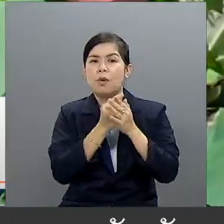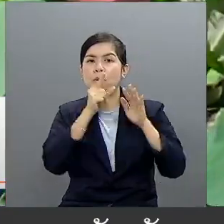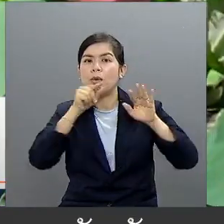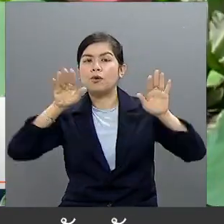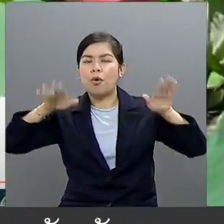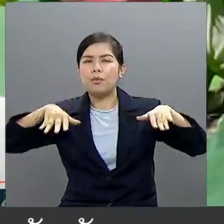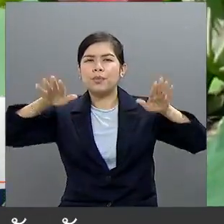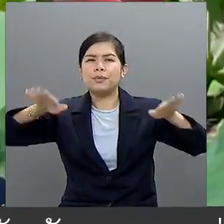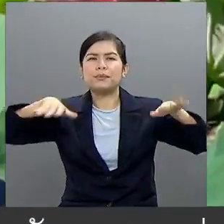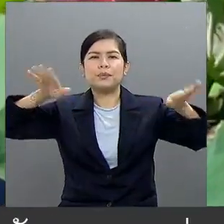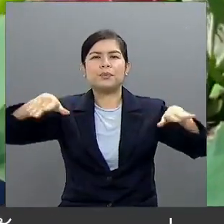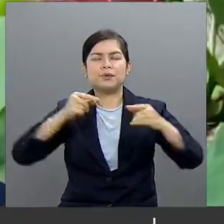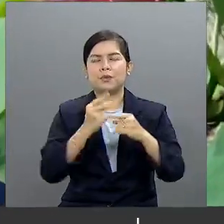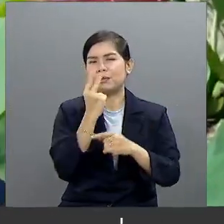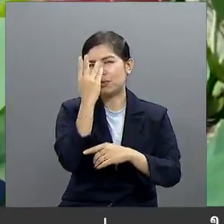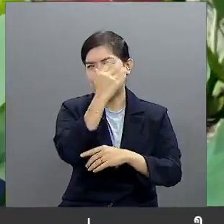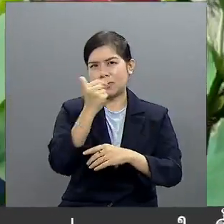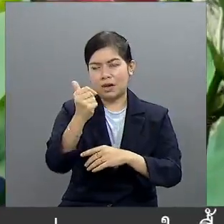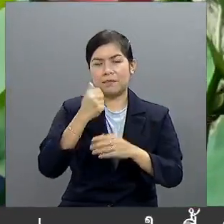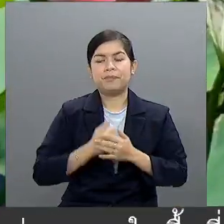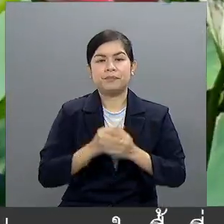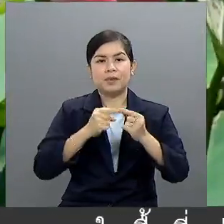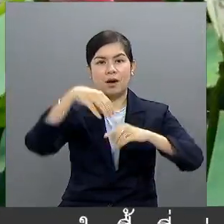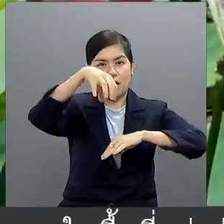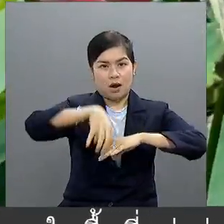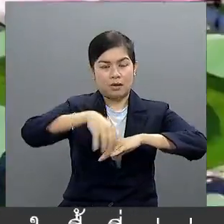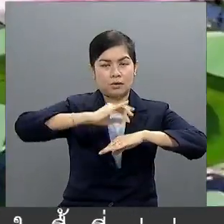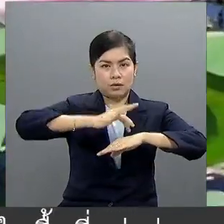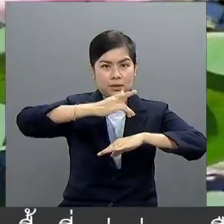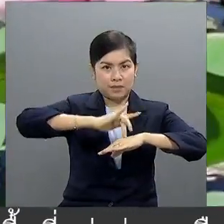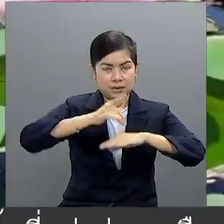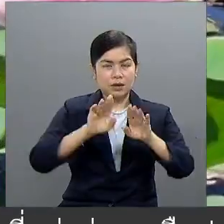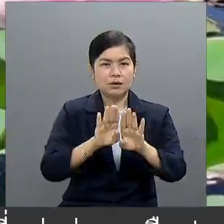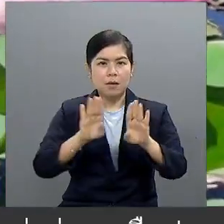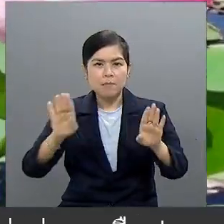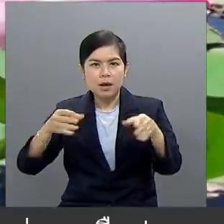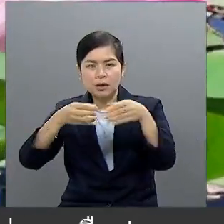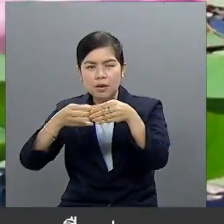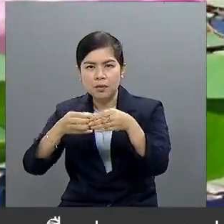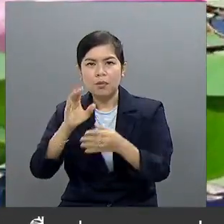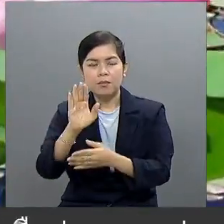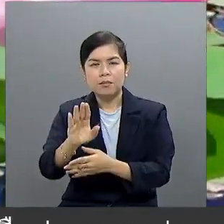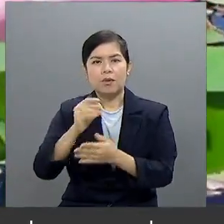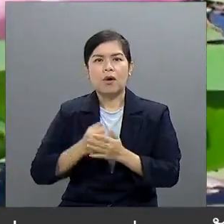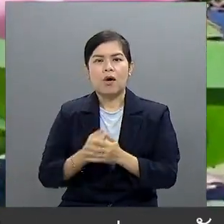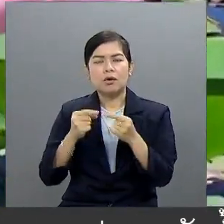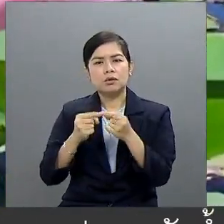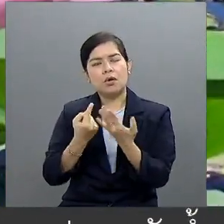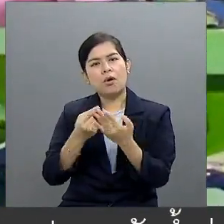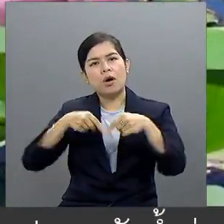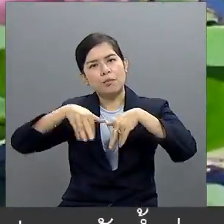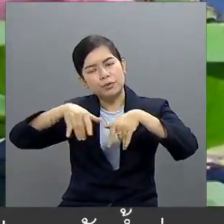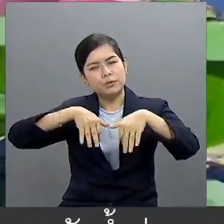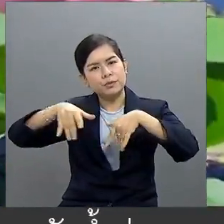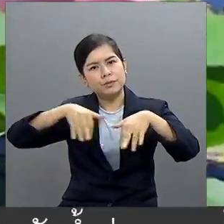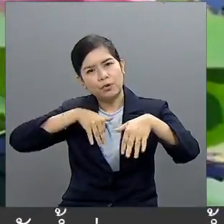ยทางอุทยานแห่งชาติเขา300ยอดเปิดให้กลุ่มวิสาหกิจชุมชนบึงบัวนำผลิตภัณฑ์สินค้าแปรรูปต่างๆของชุมชน